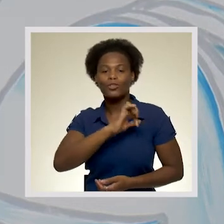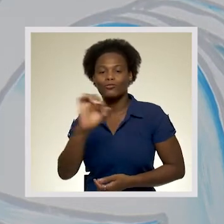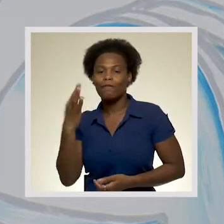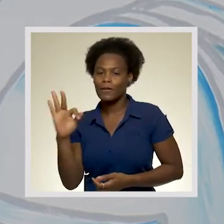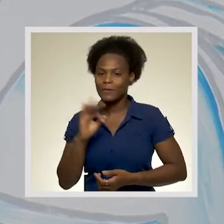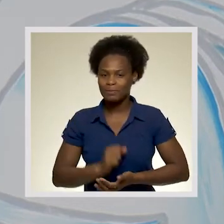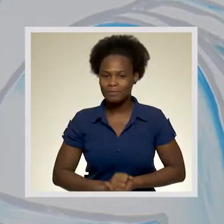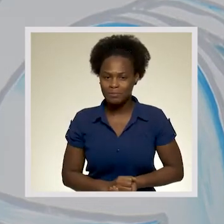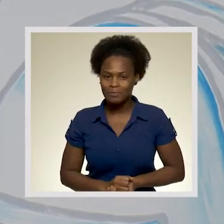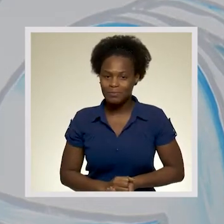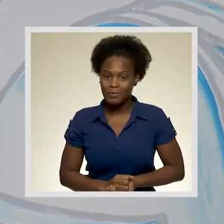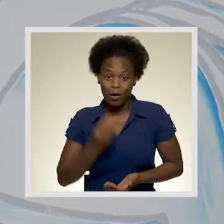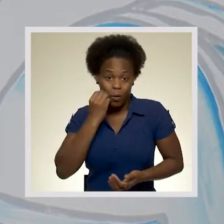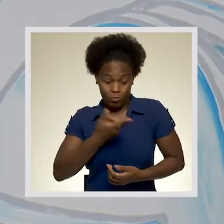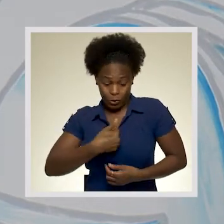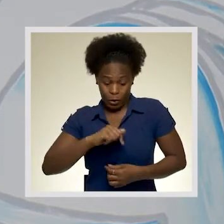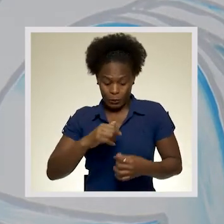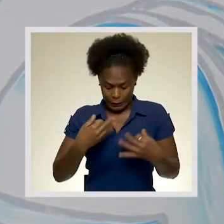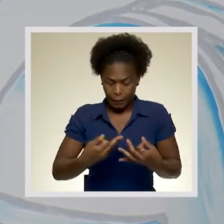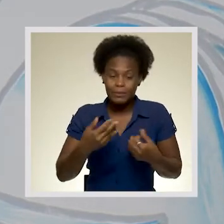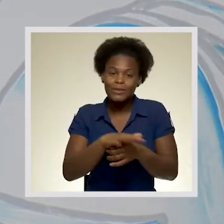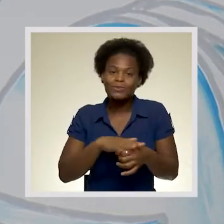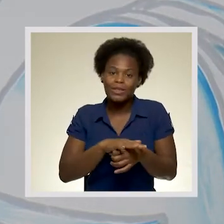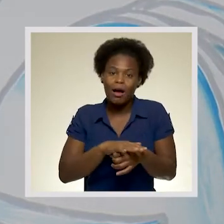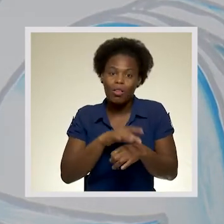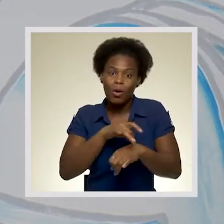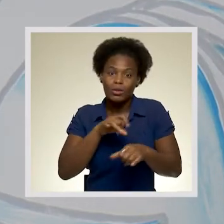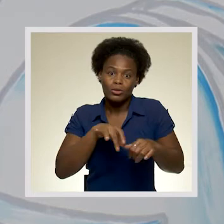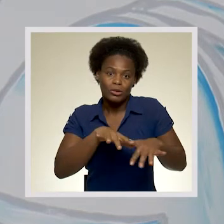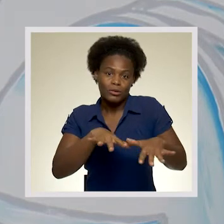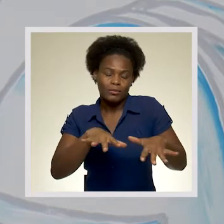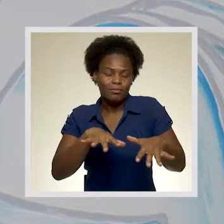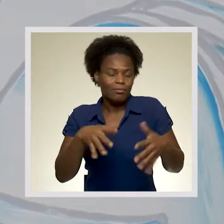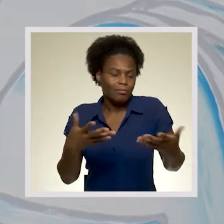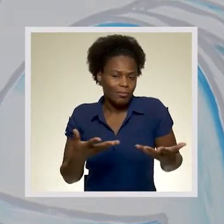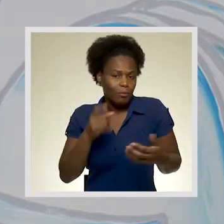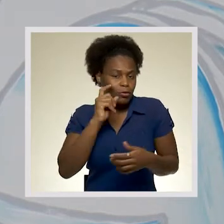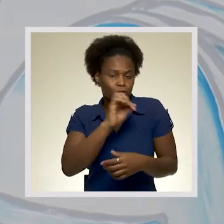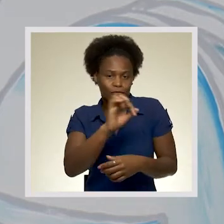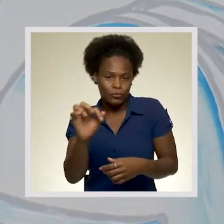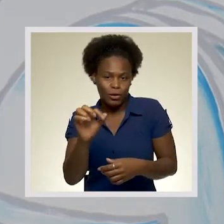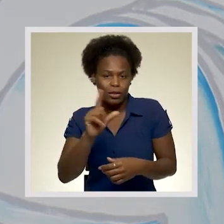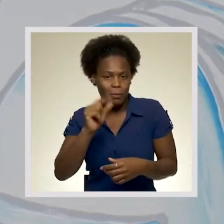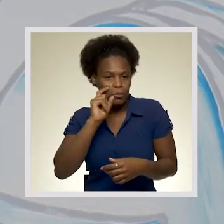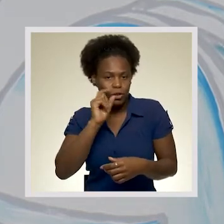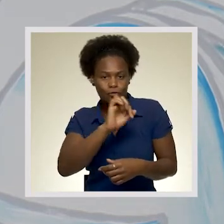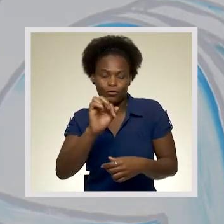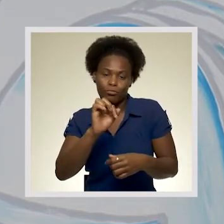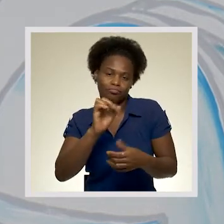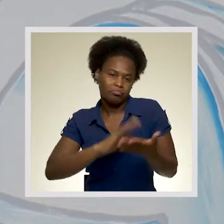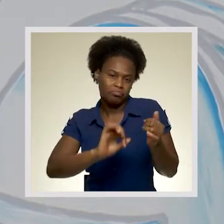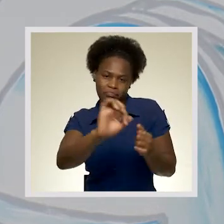de français. Comme nous sommes toujours en situation pandémique, donc protégez-vous, protégez vos